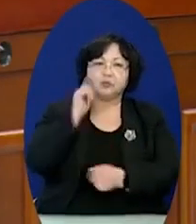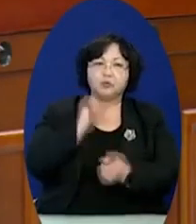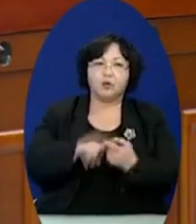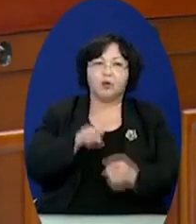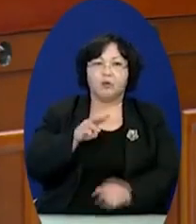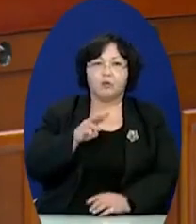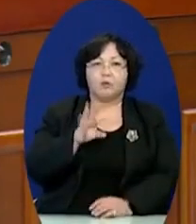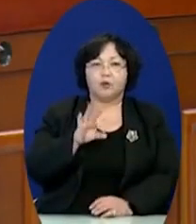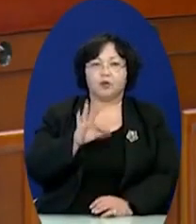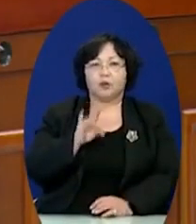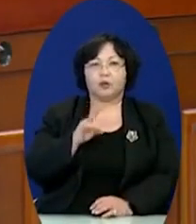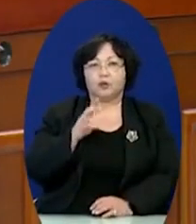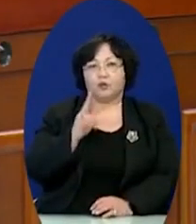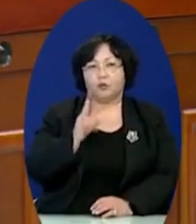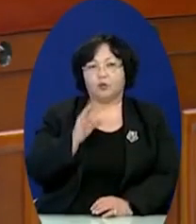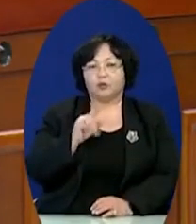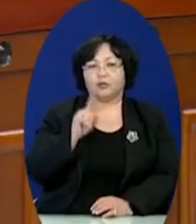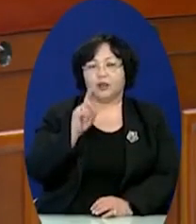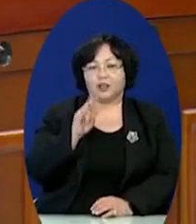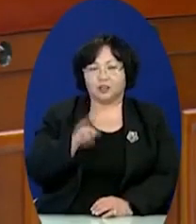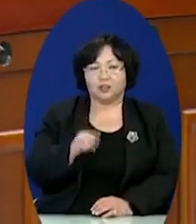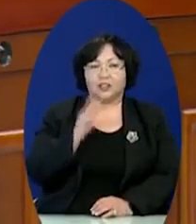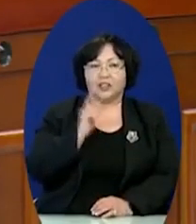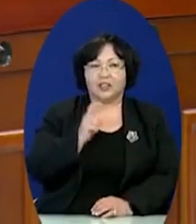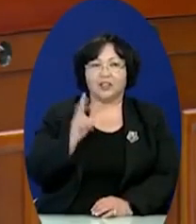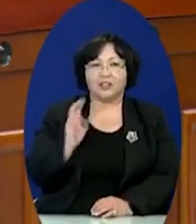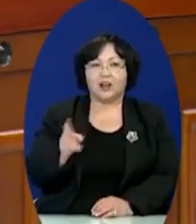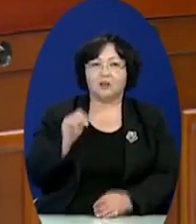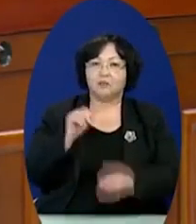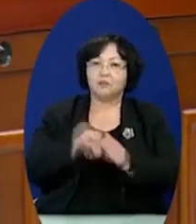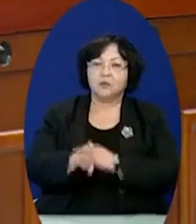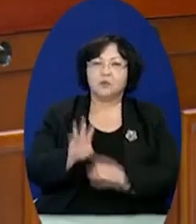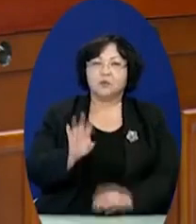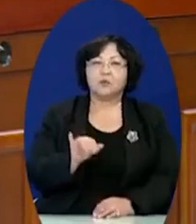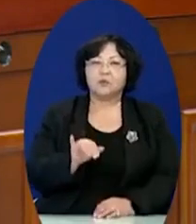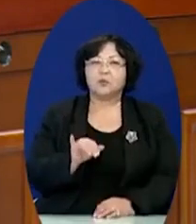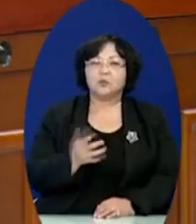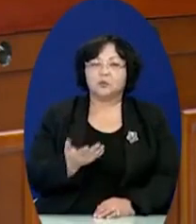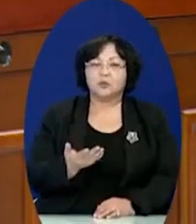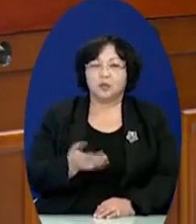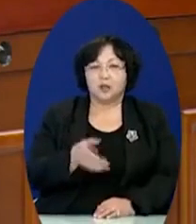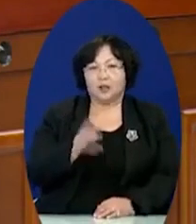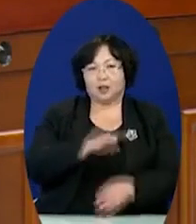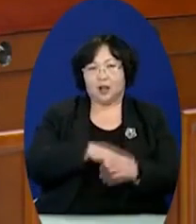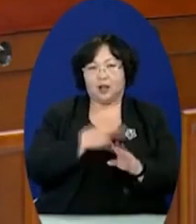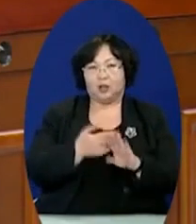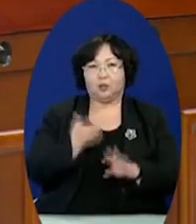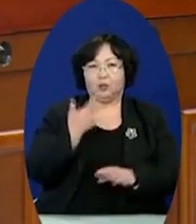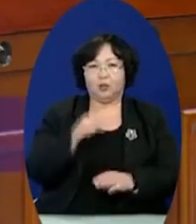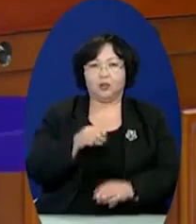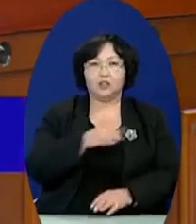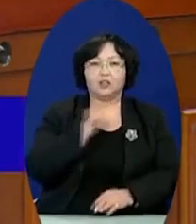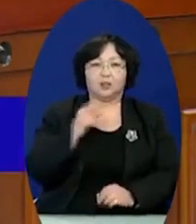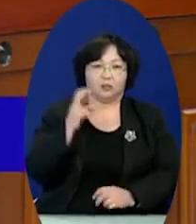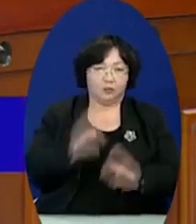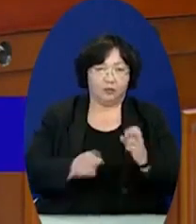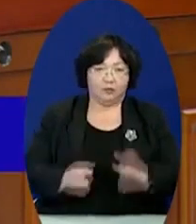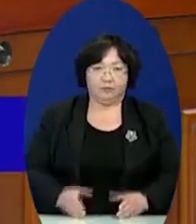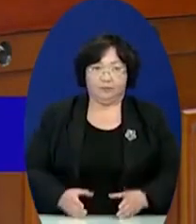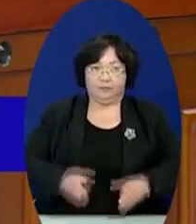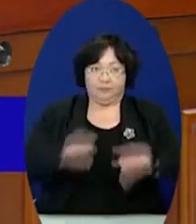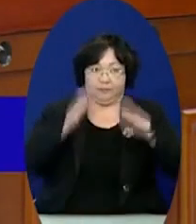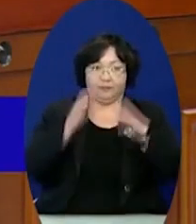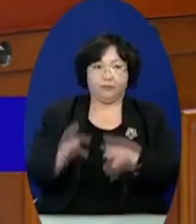Modern Construction ЭХК руу яваа. Таныг одоо энэ дархны гурилт тэжээлийн үйлдвэрийн энэ элеватортой